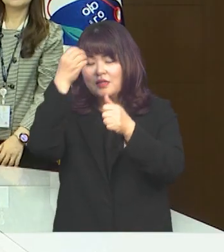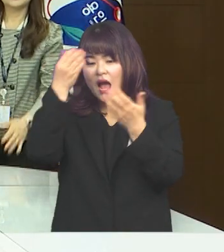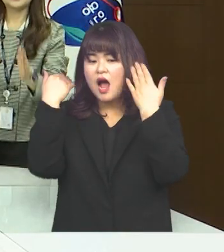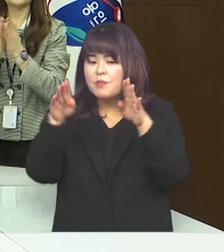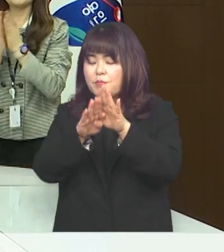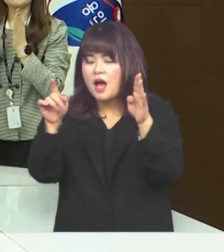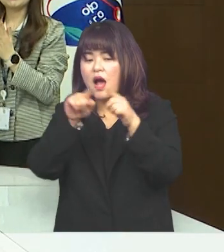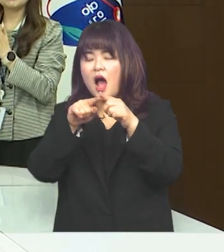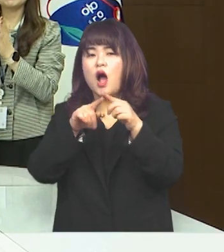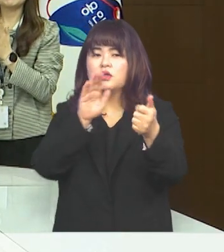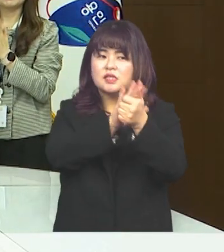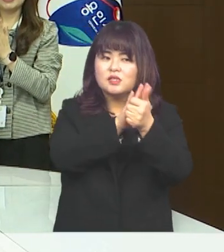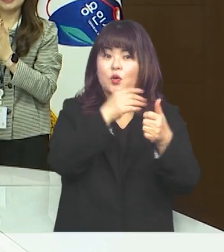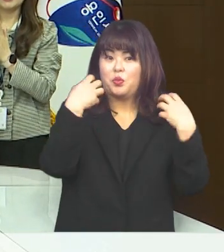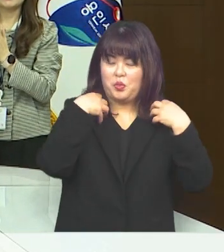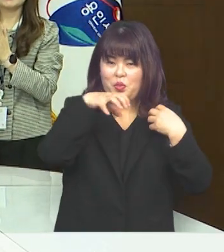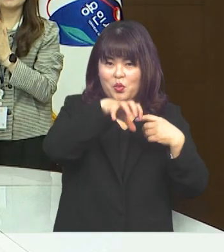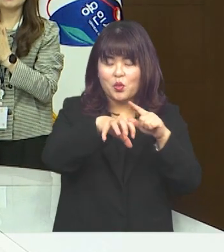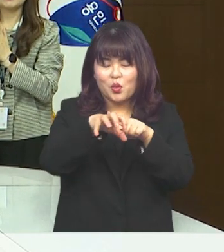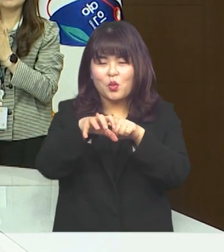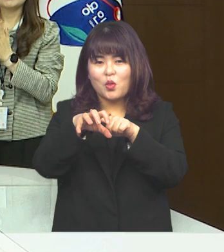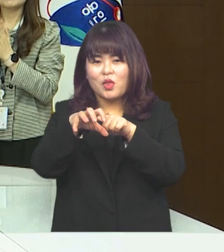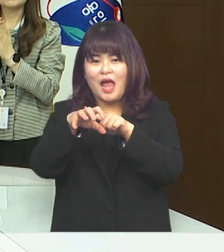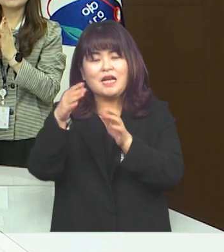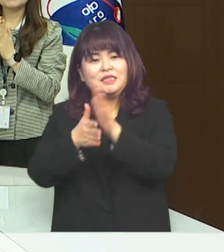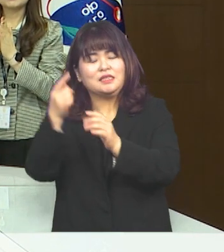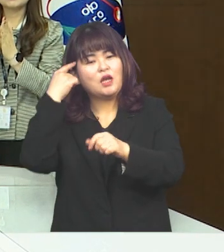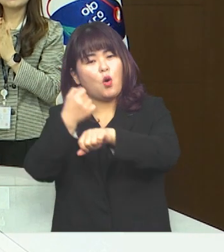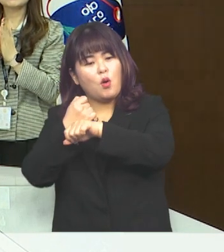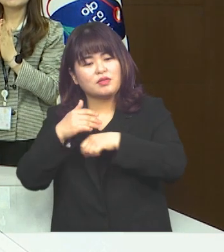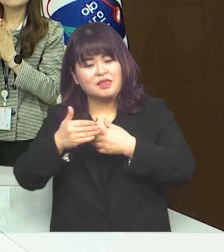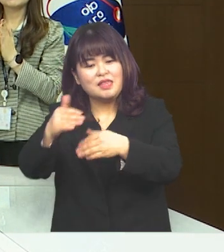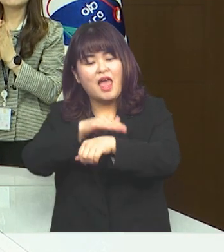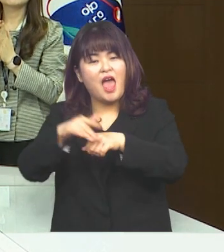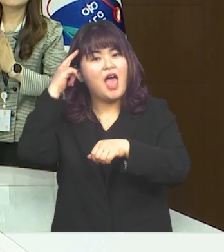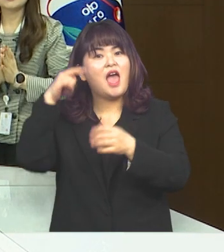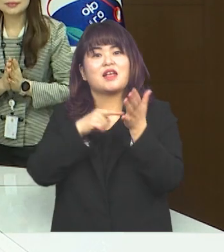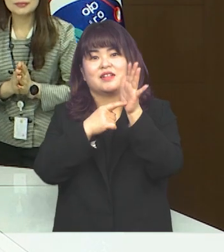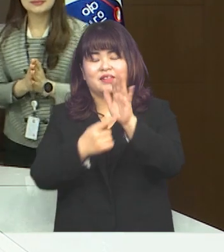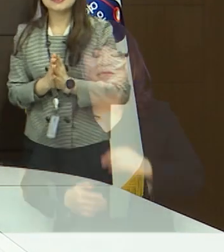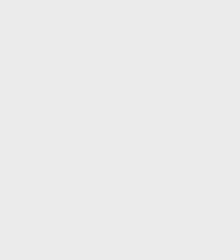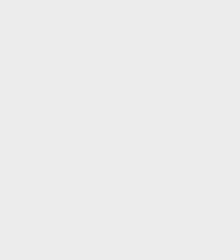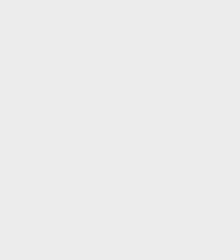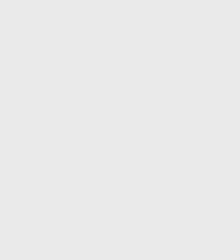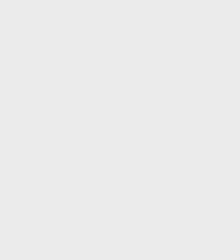용인교육지원청과 시정연구원이 협력해서 과학고 설립을 위한 준비를 착실히 해나가겠다고 말했습니다.